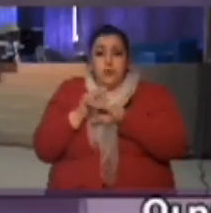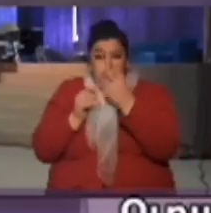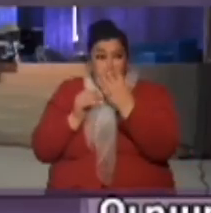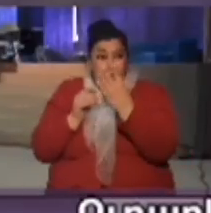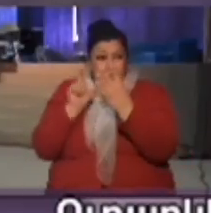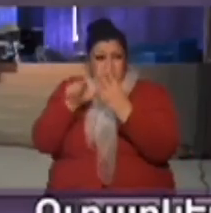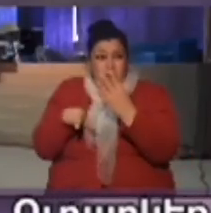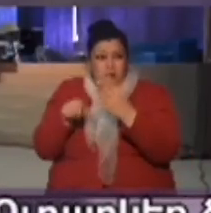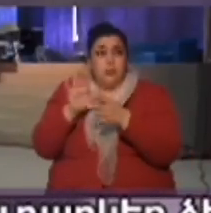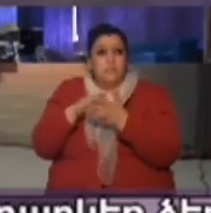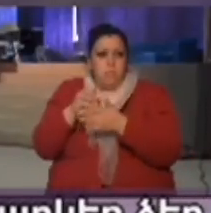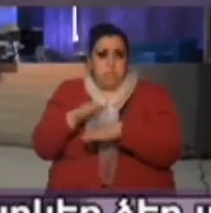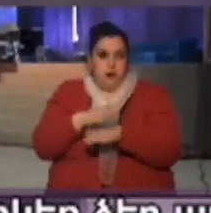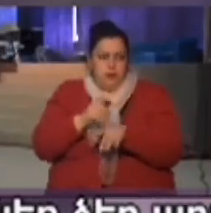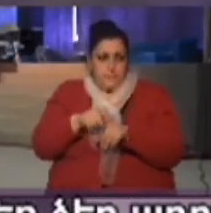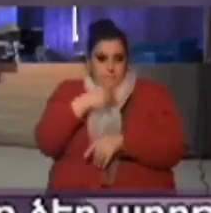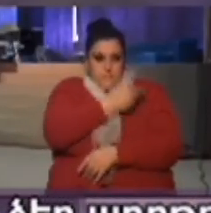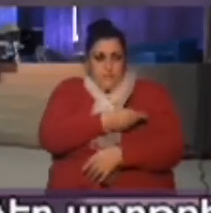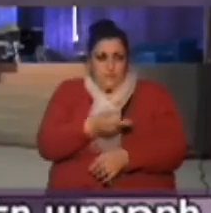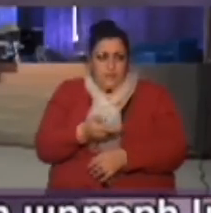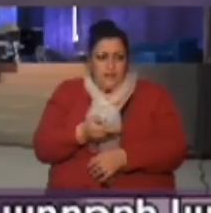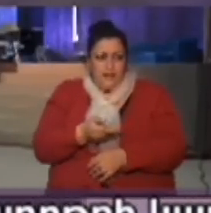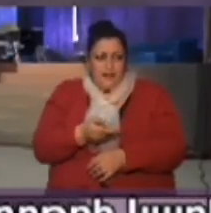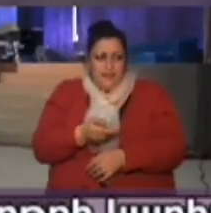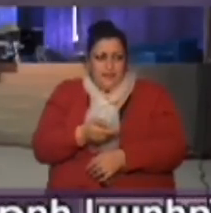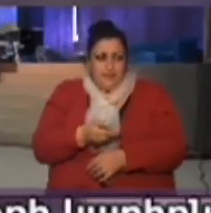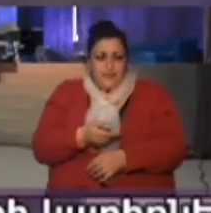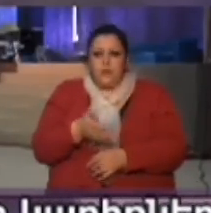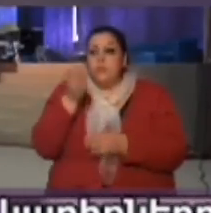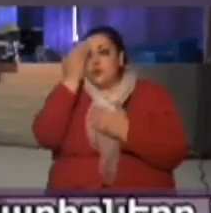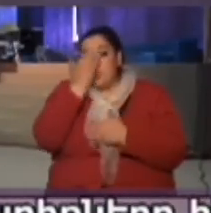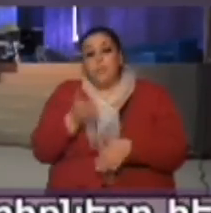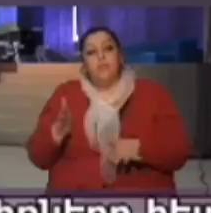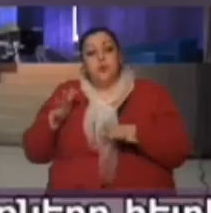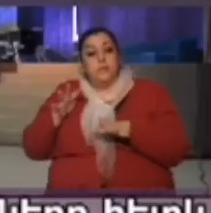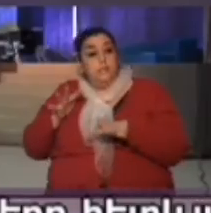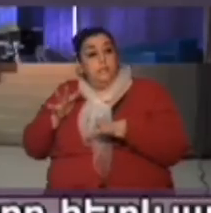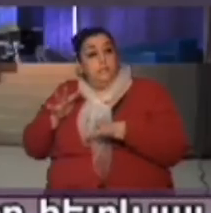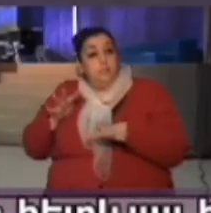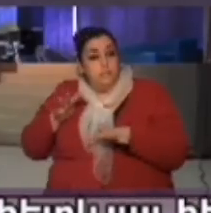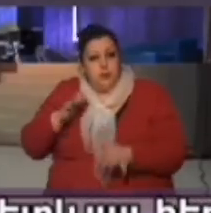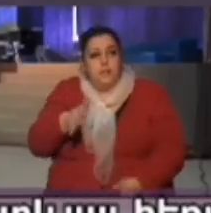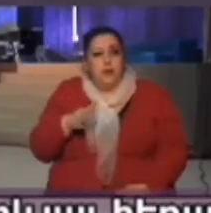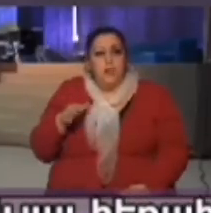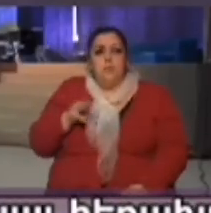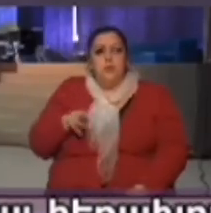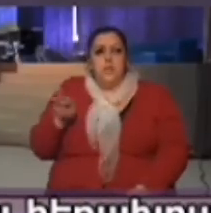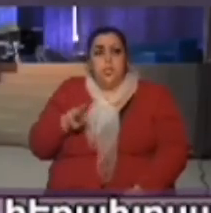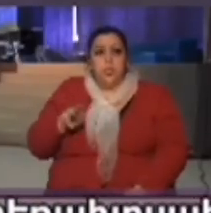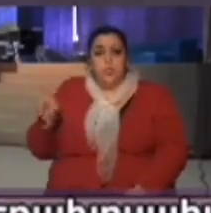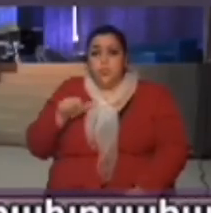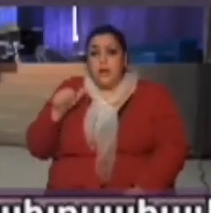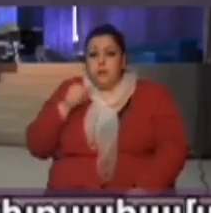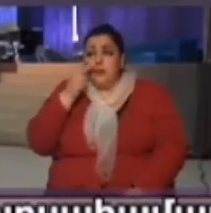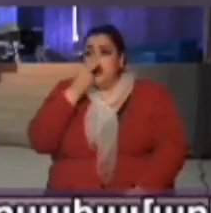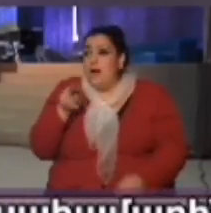իրանց։ Դե անց հետո ասում ամբողջ ժողովուրդը հարձակվում է ու սկսում են բերել, այդ նախարարը տեսնում է,